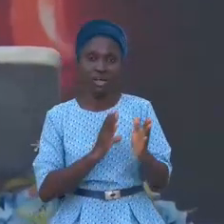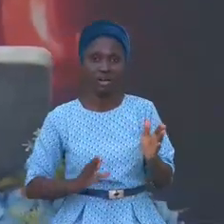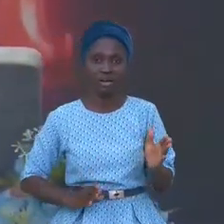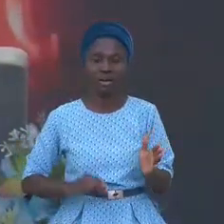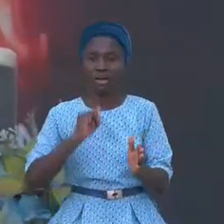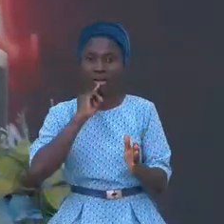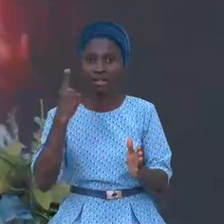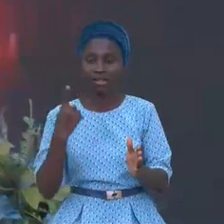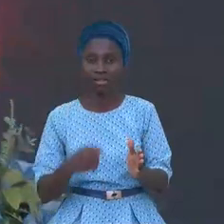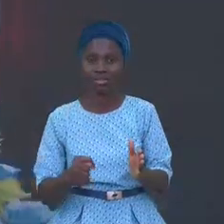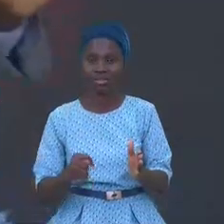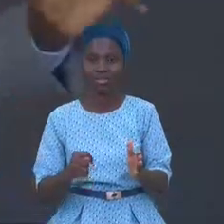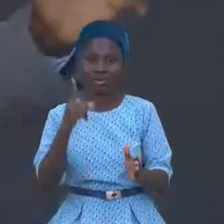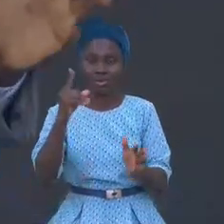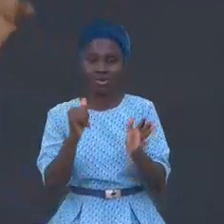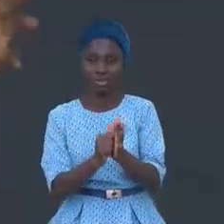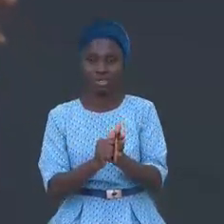qui soutient.